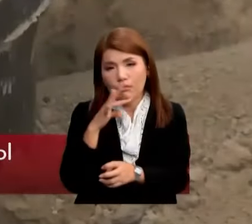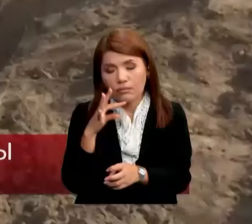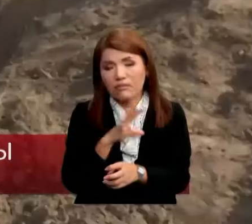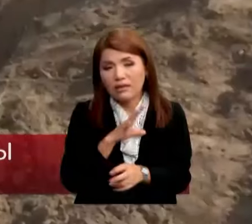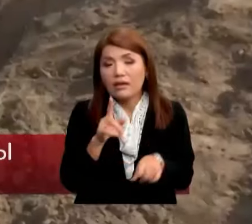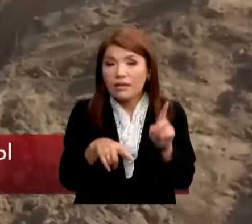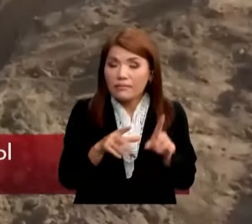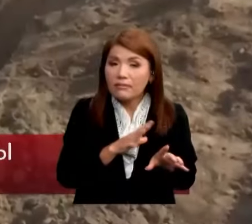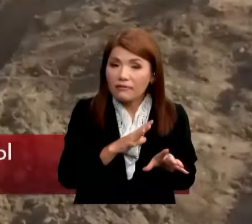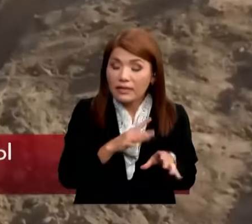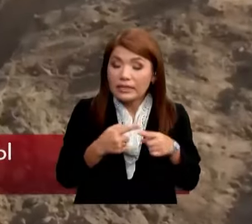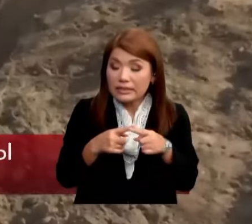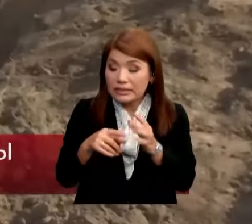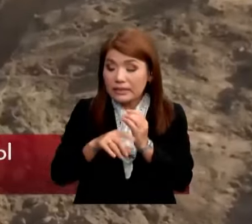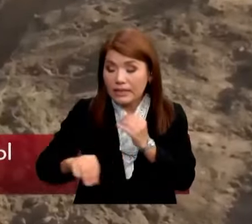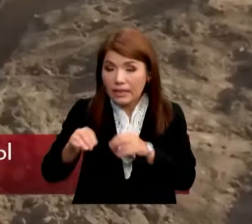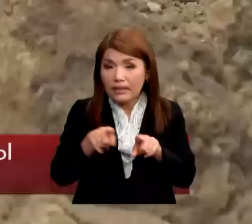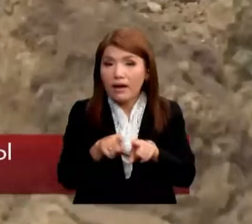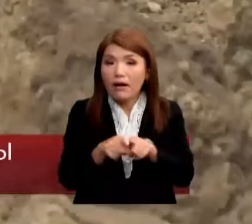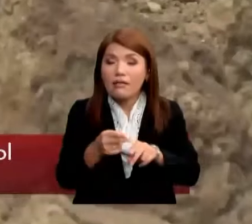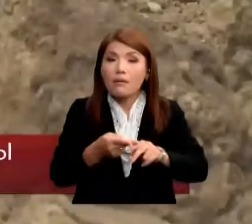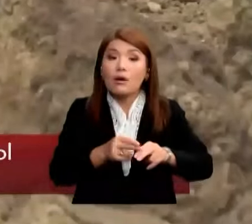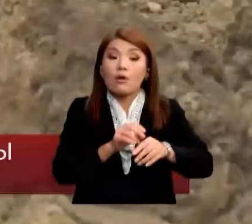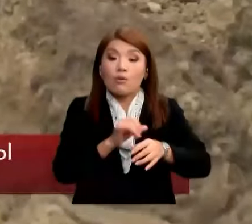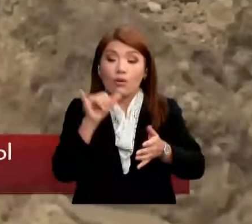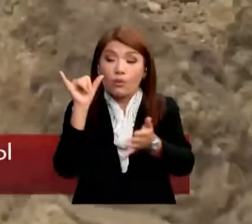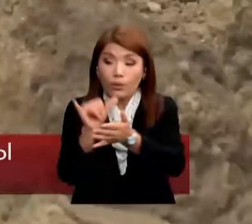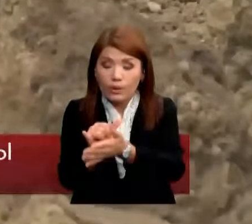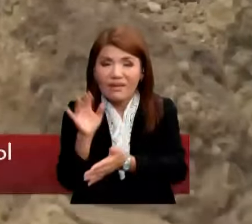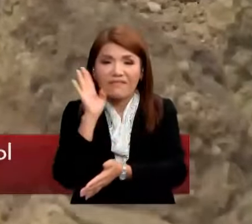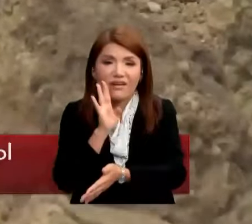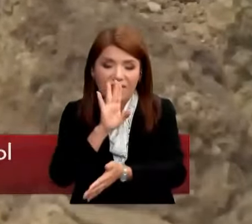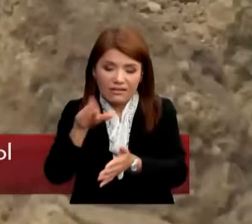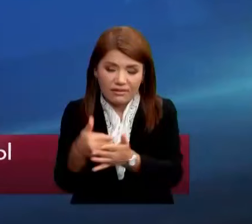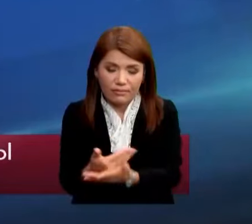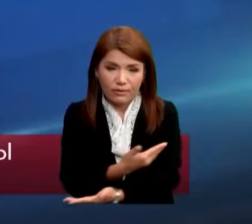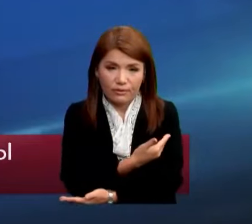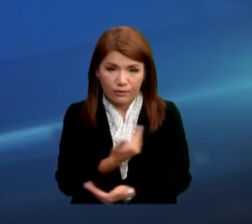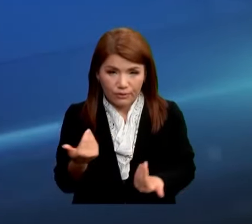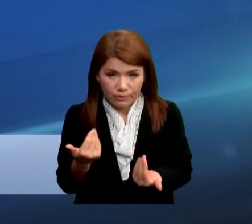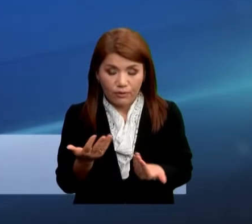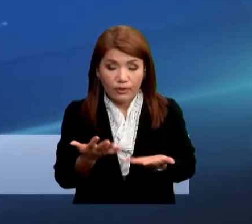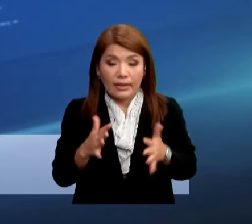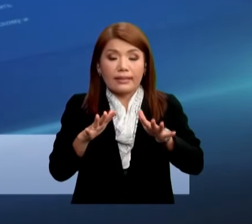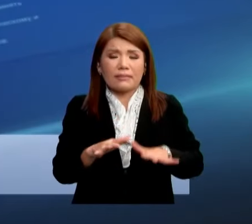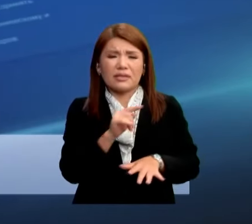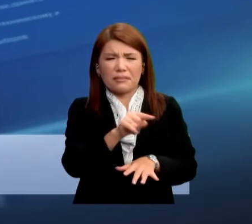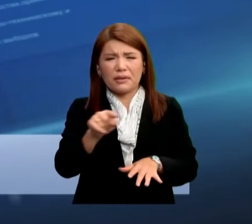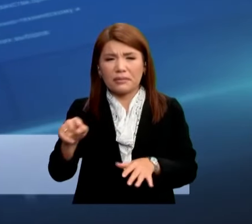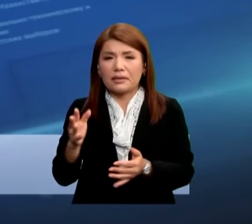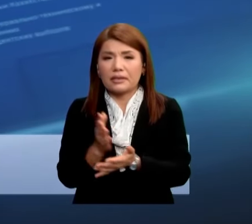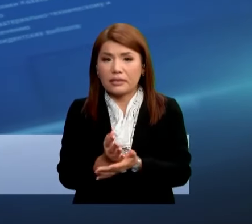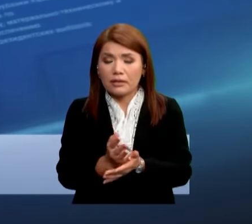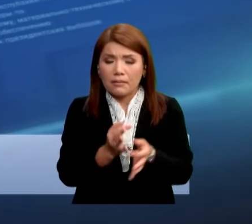бывает и так что инженерные сети вроде как и провели а воды так и нет у нас на местах